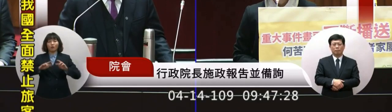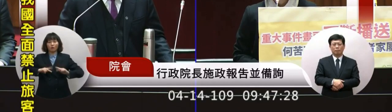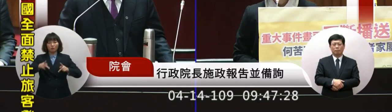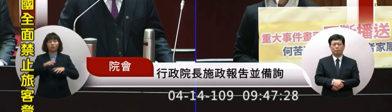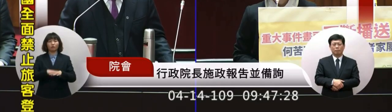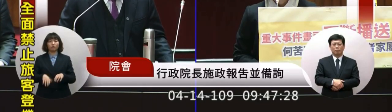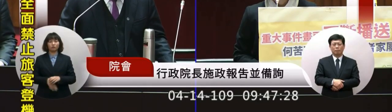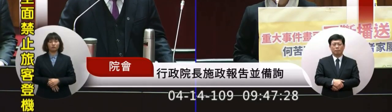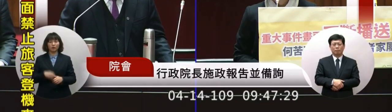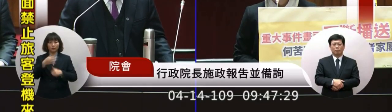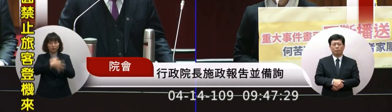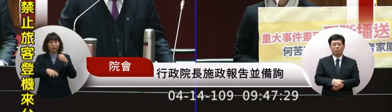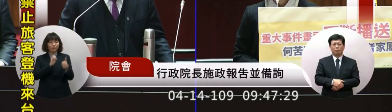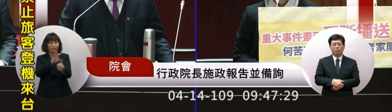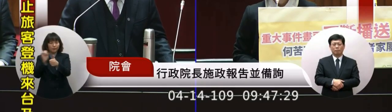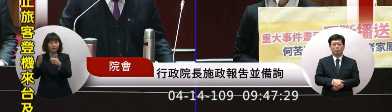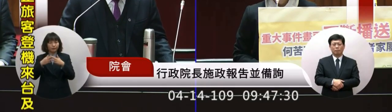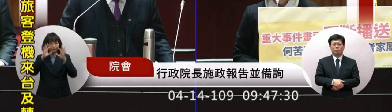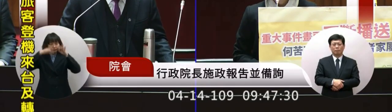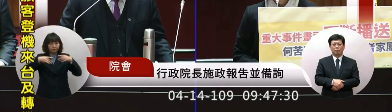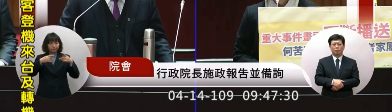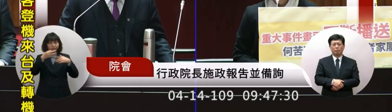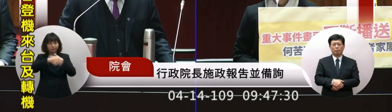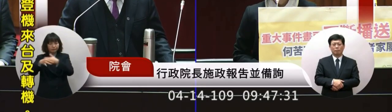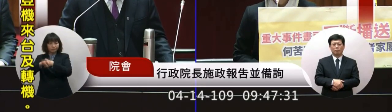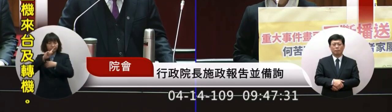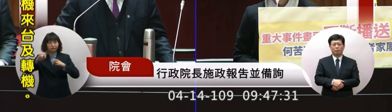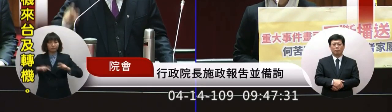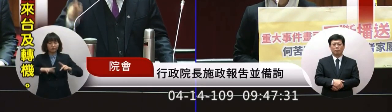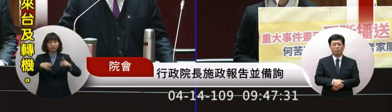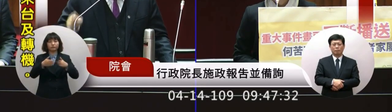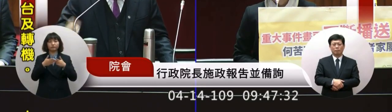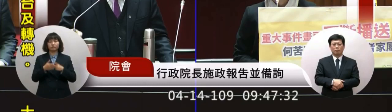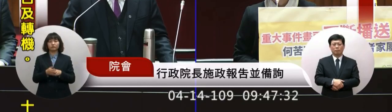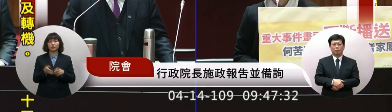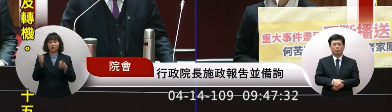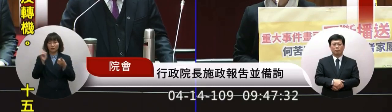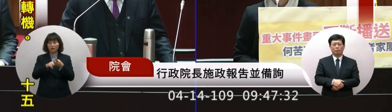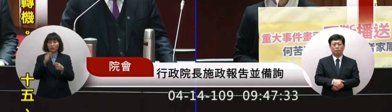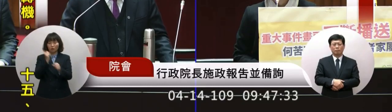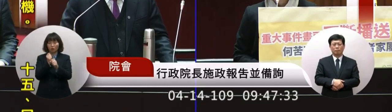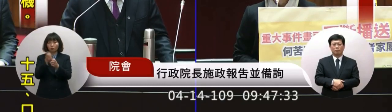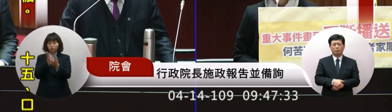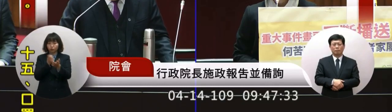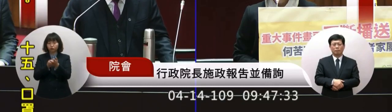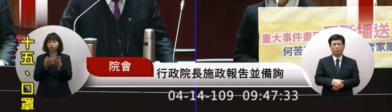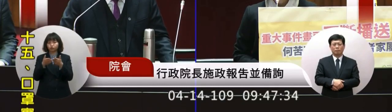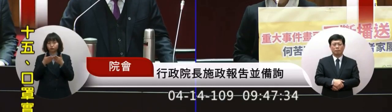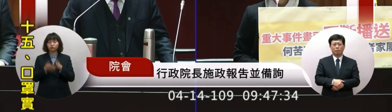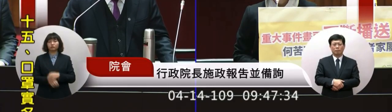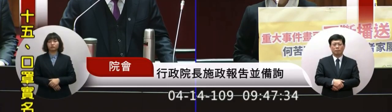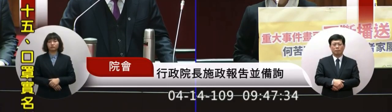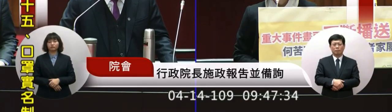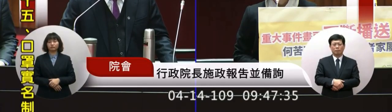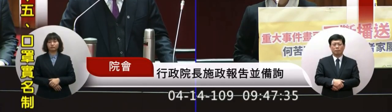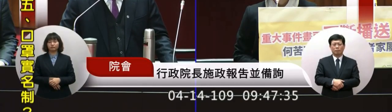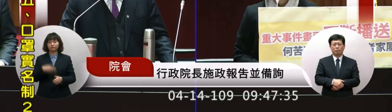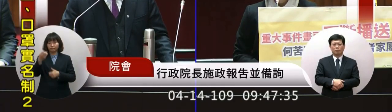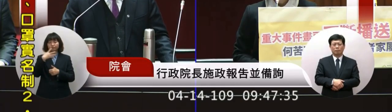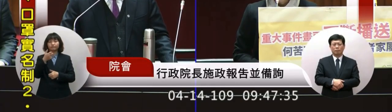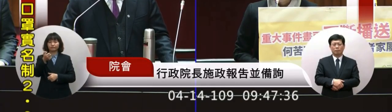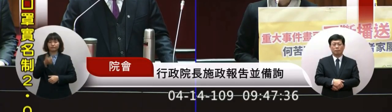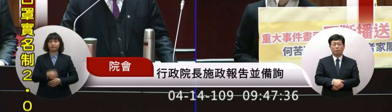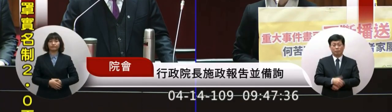求相关部会马上来检讨，应该修正的来修正，应该贯彻的来贯彻。特别谢谢委员提出